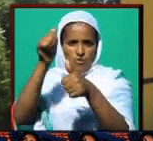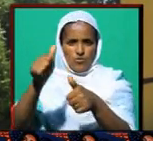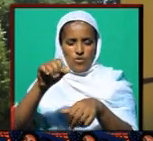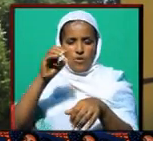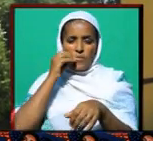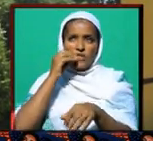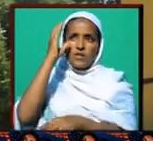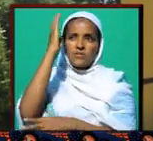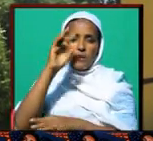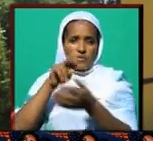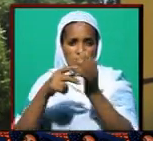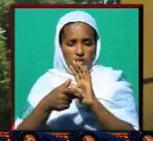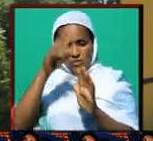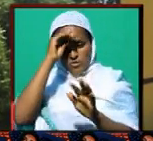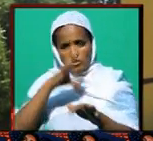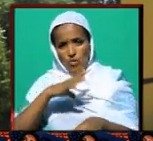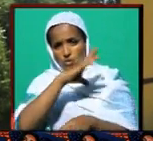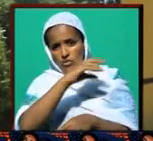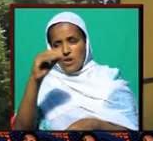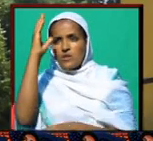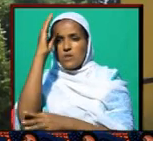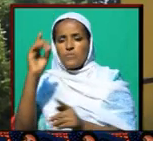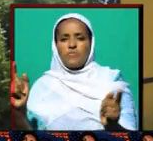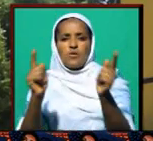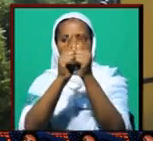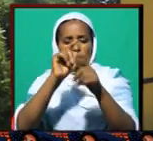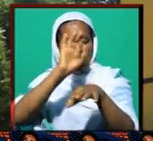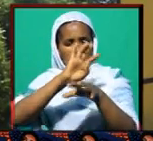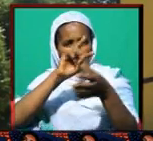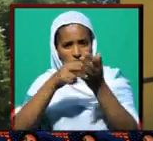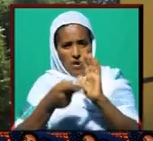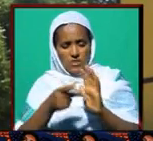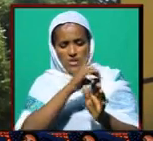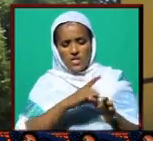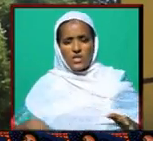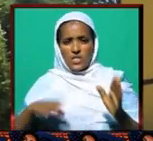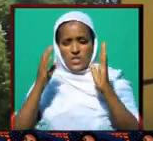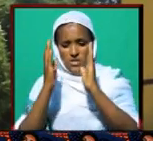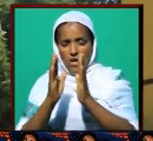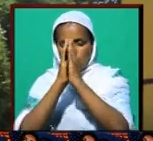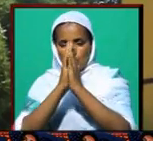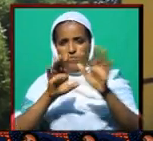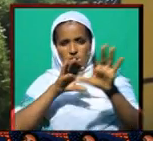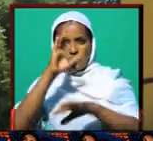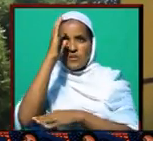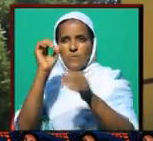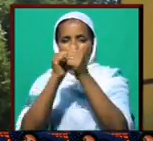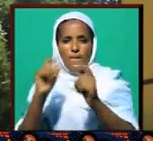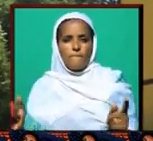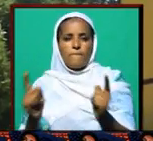አስፈላጊቱ የምታገናኘው ቤተ ክርስቲያን ናትና ቤተ እግዚአብሔር ማለት ሰውና እግዚአብሔር የሚገናኙበት፣ ቤተ ክርስቲያን